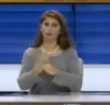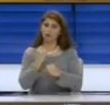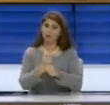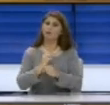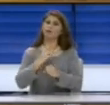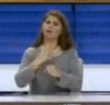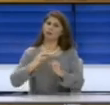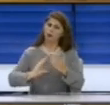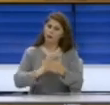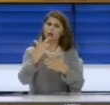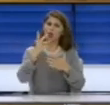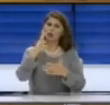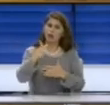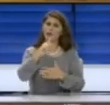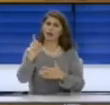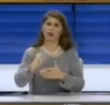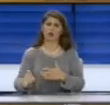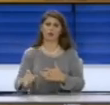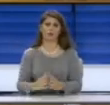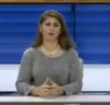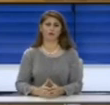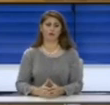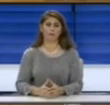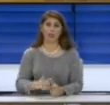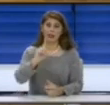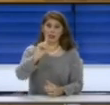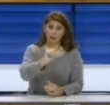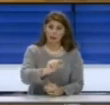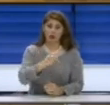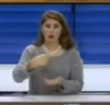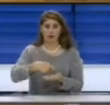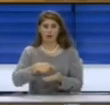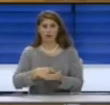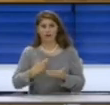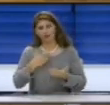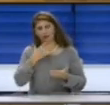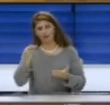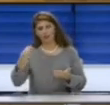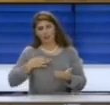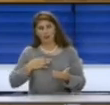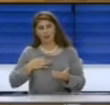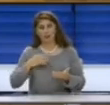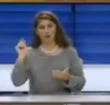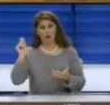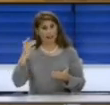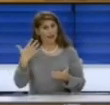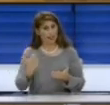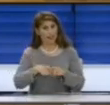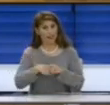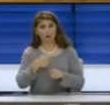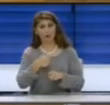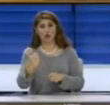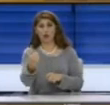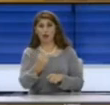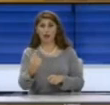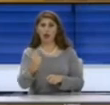καθημερινή ζωή. Σε ό,τι αφορά τη μείωση των φόρων, επειδή μας είπατε ότι η πολιτική μας αφορά, λέει, μόνο τους λίγους,